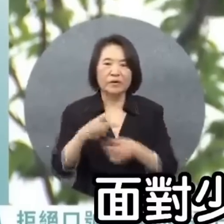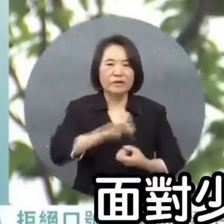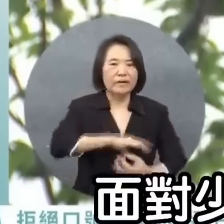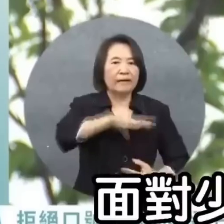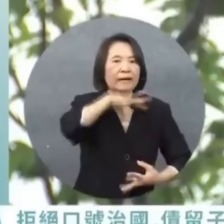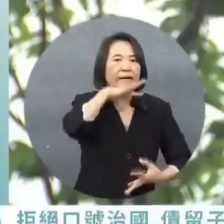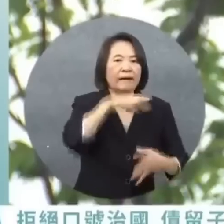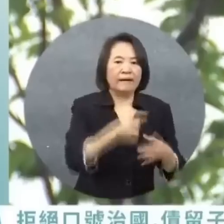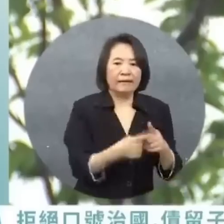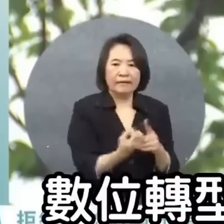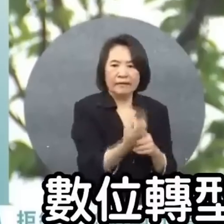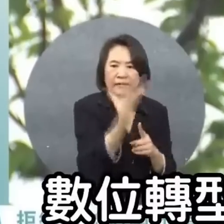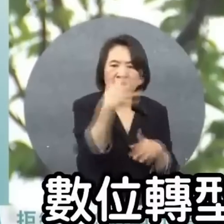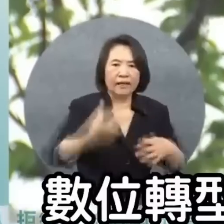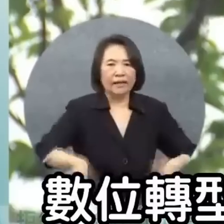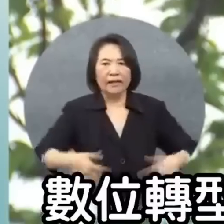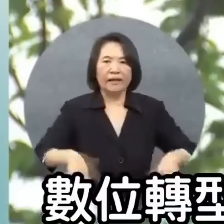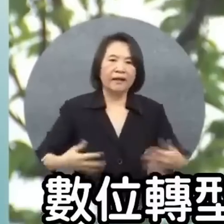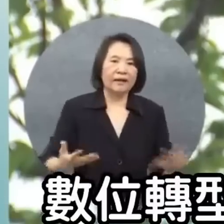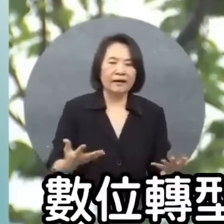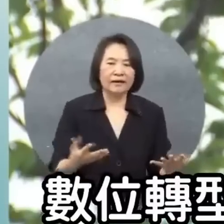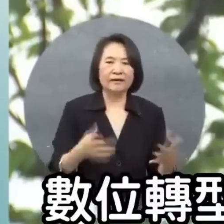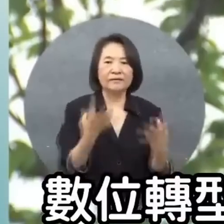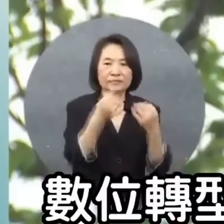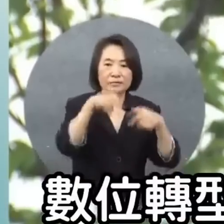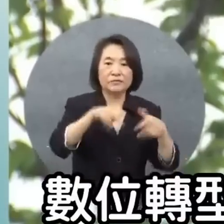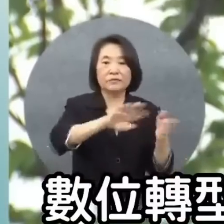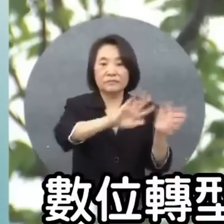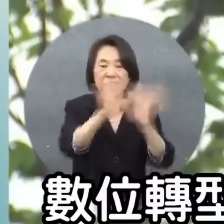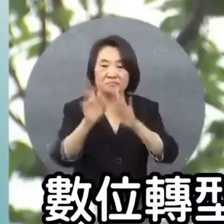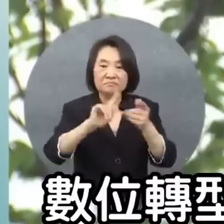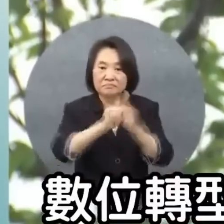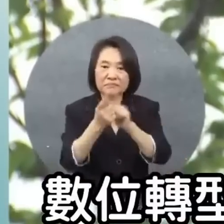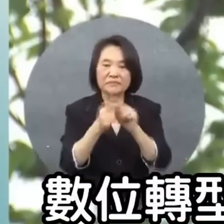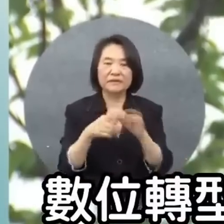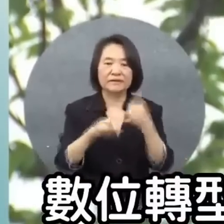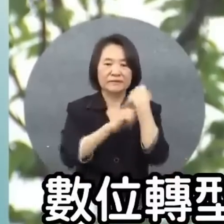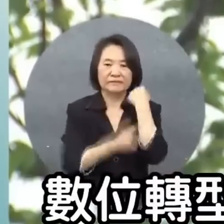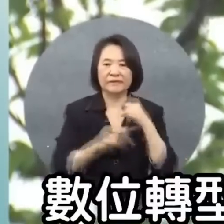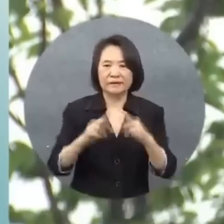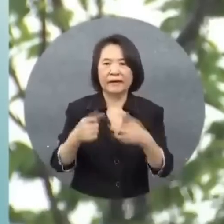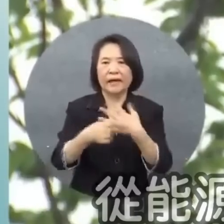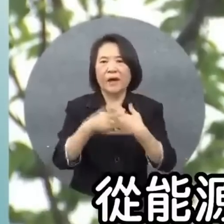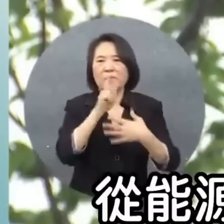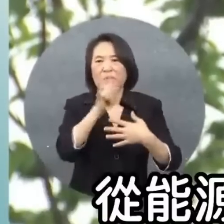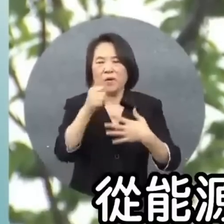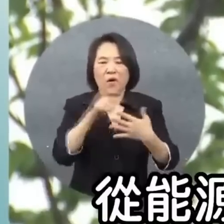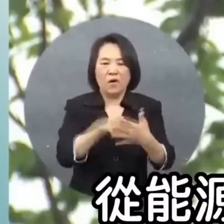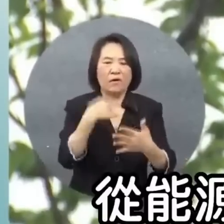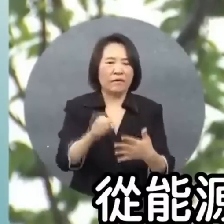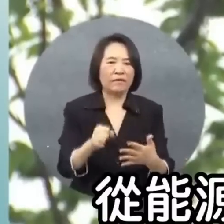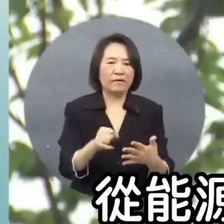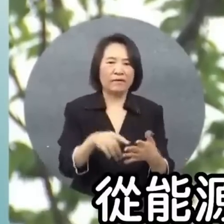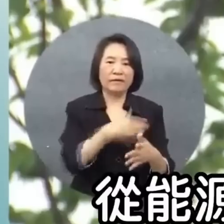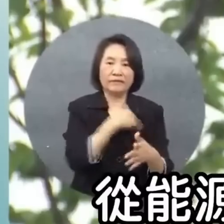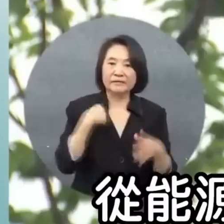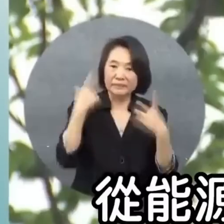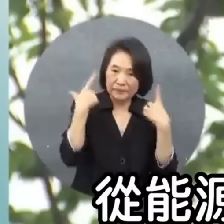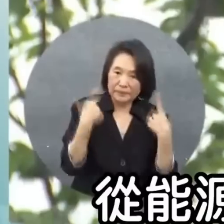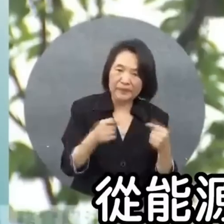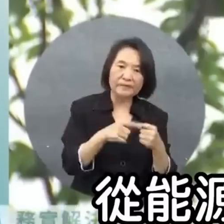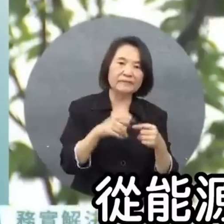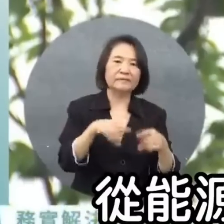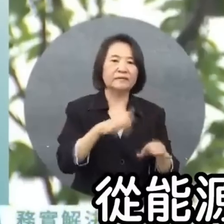手无策，数位转型、司法改革沦为纸上谈兵，从能源危机到五